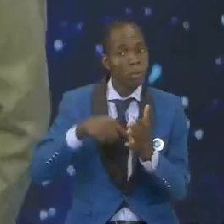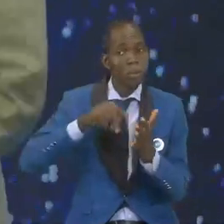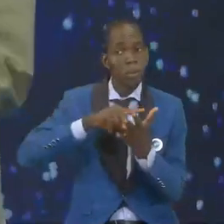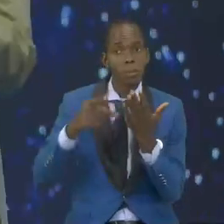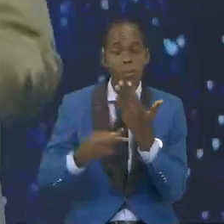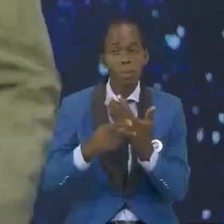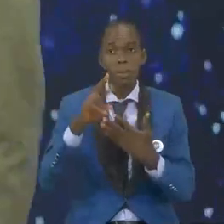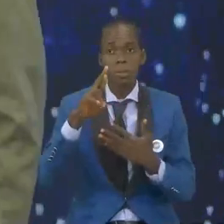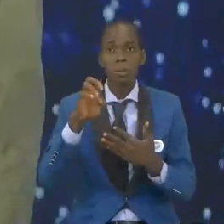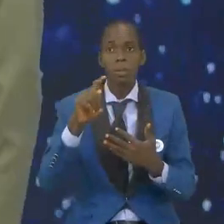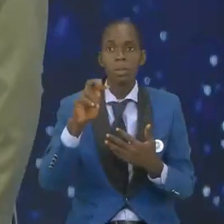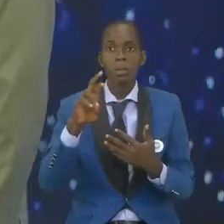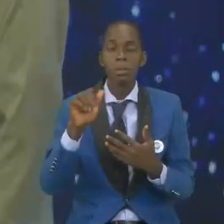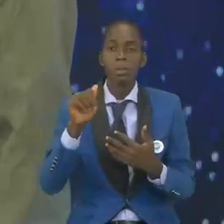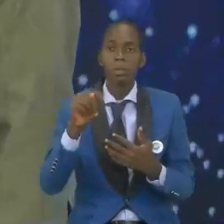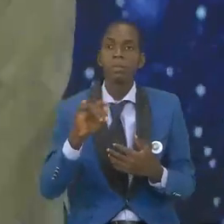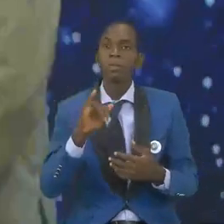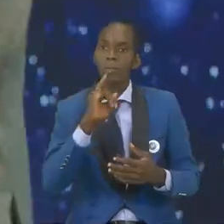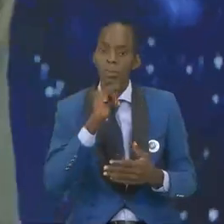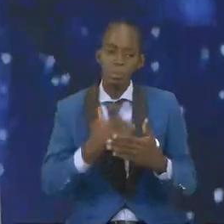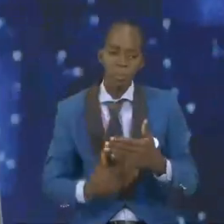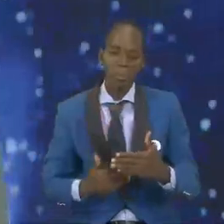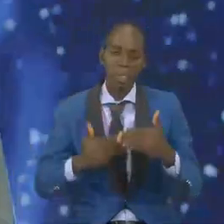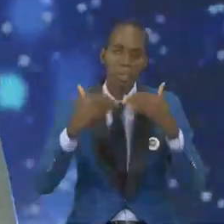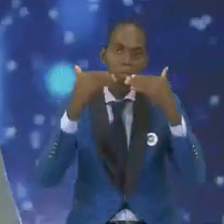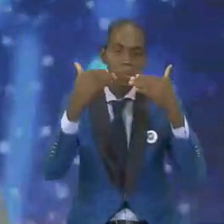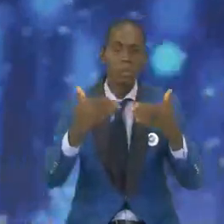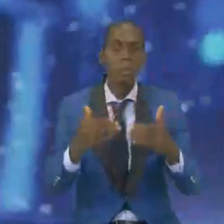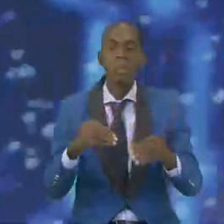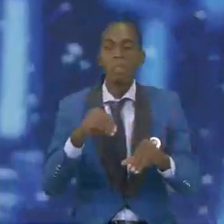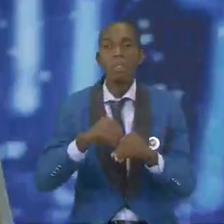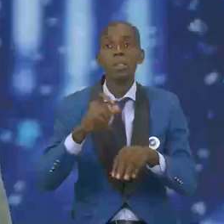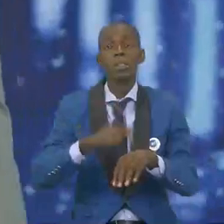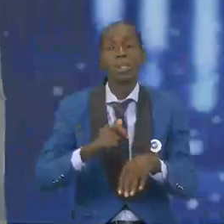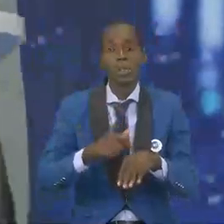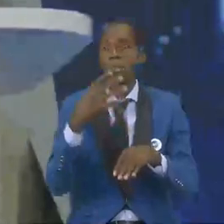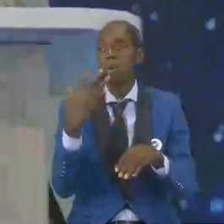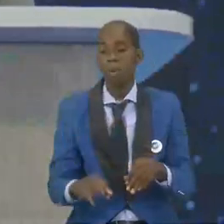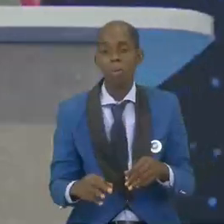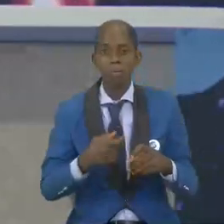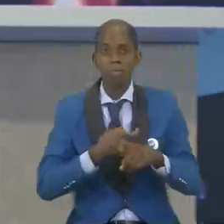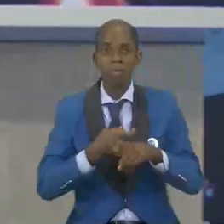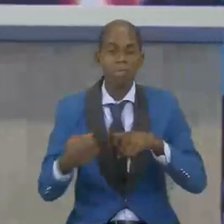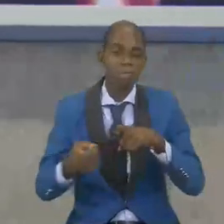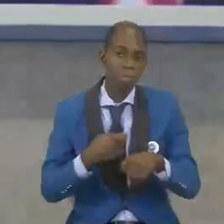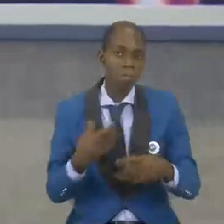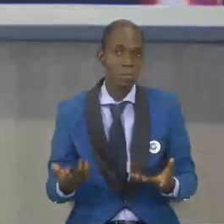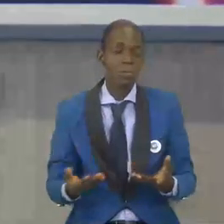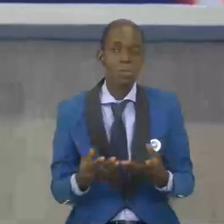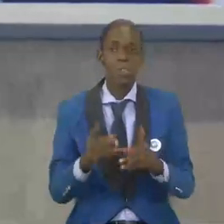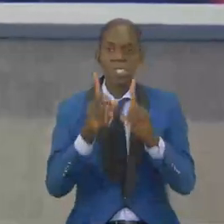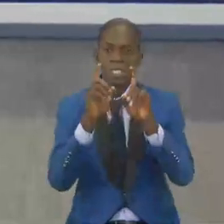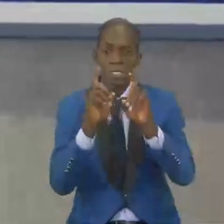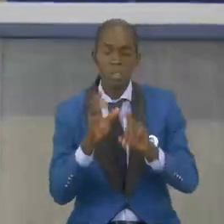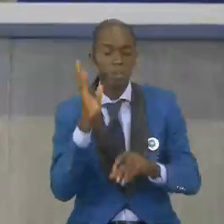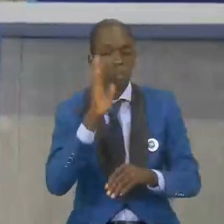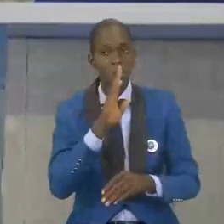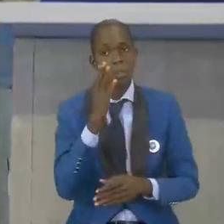organisée, c'est avancer malgré l'adversité. L'adversité sera là, les épreuves seront